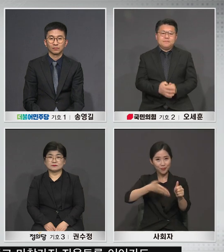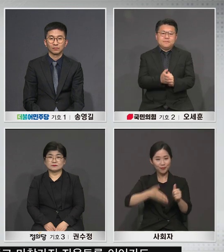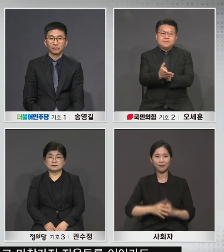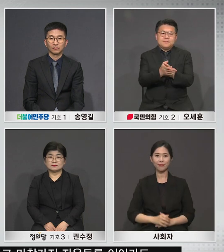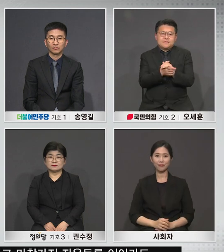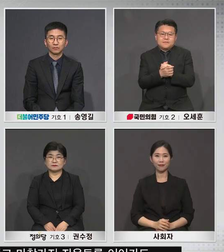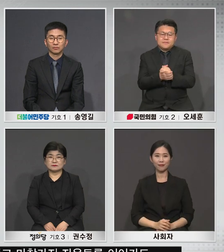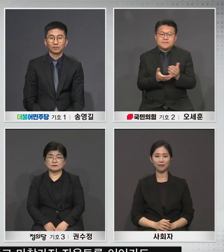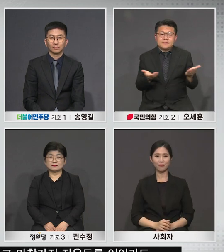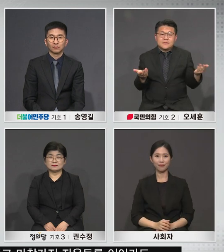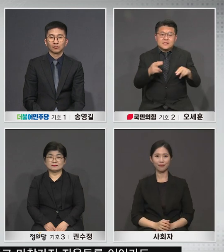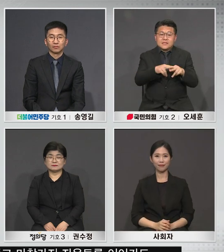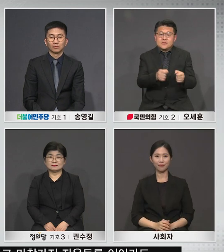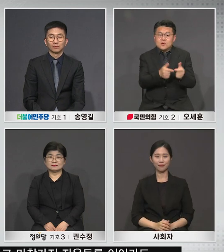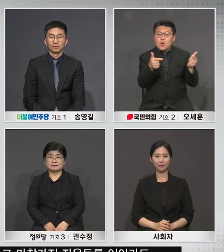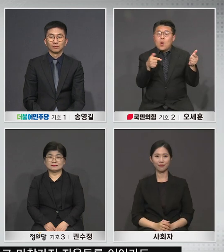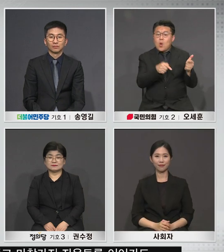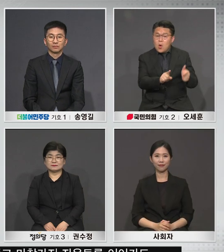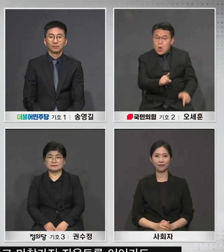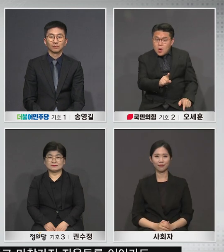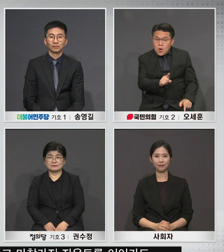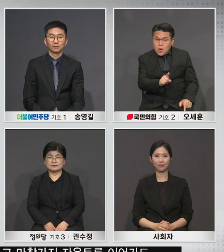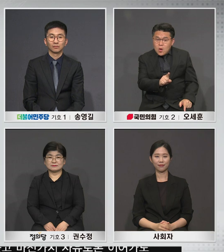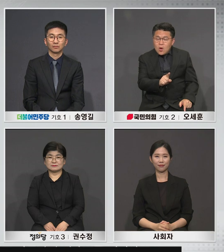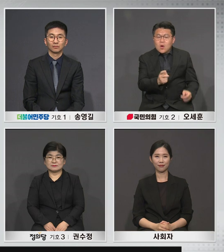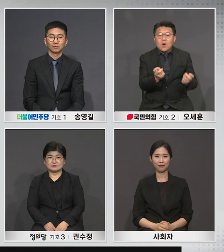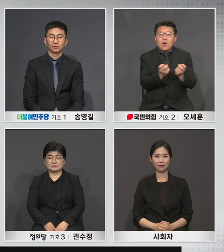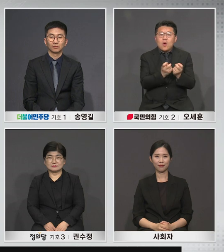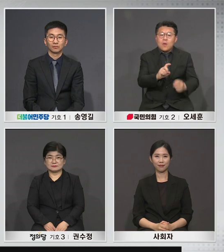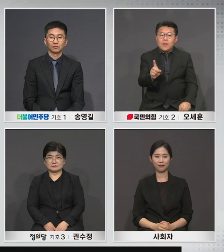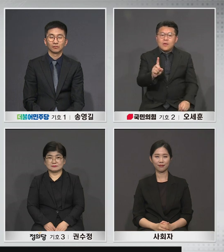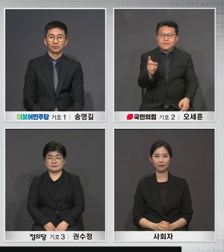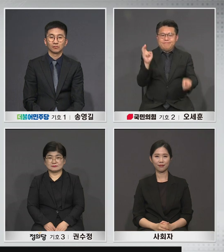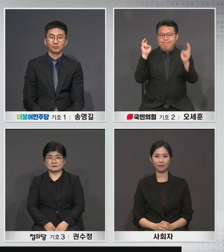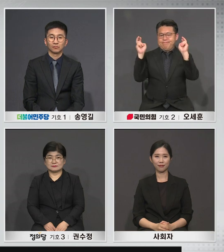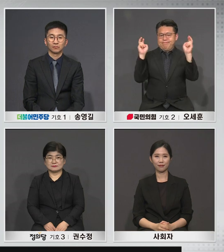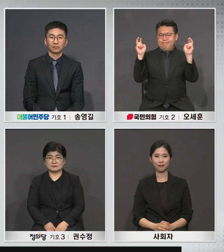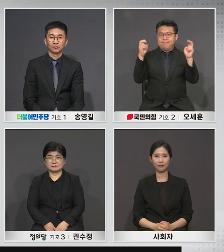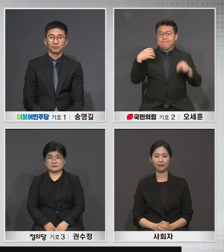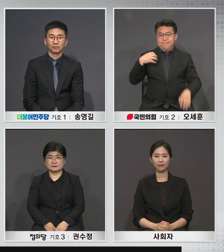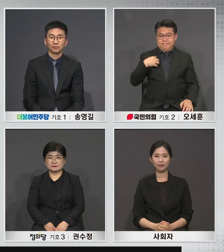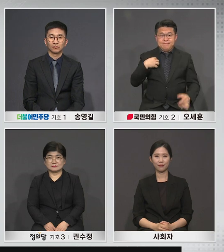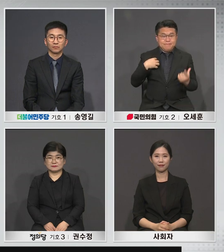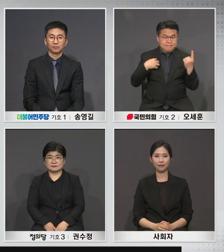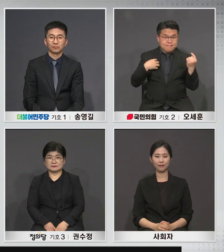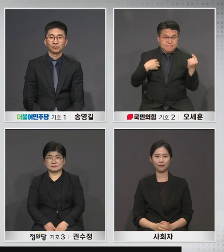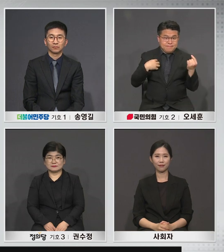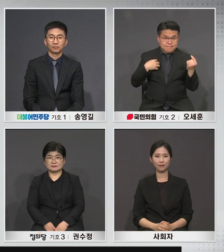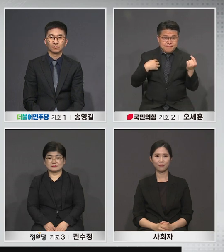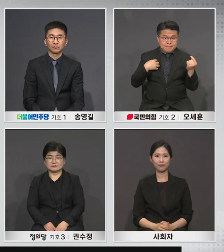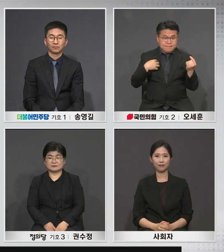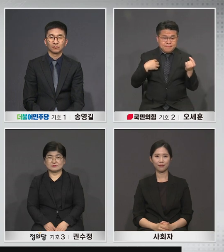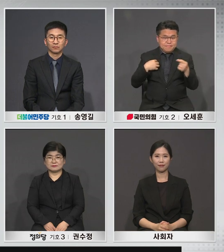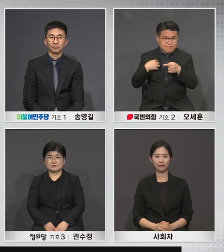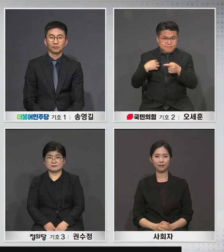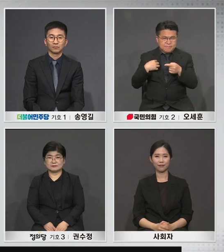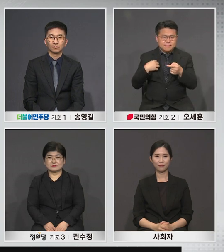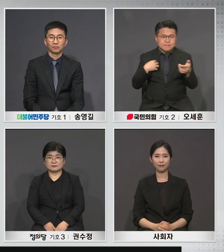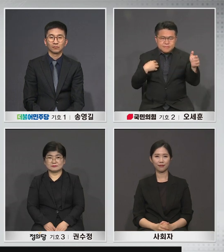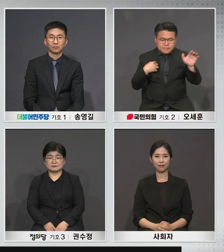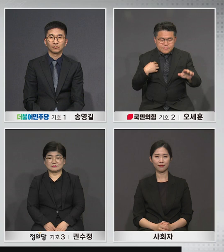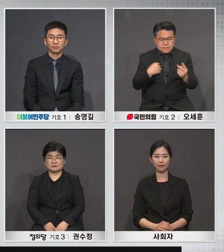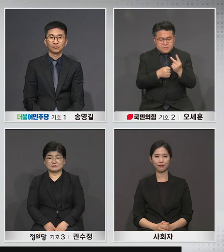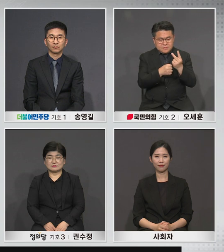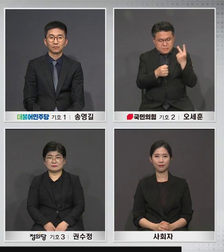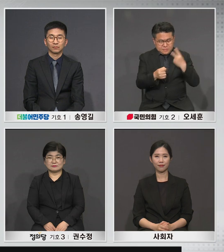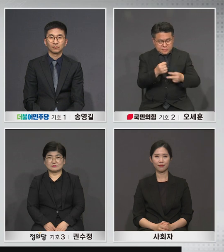일자리 창출은 뭐니뭐니 해도 기업이 해야 되는 것이 원칙이지요. 그러나 지난 2년